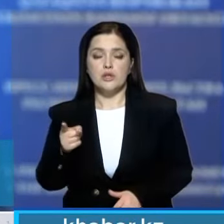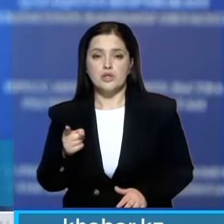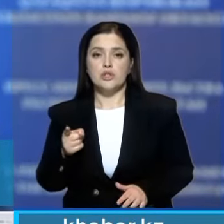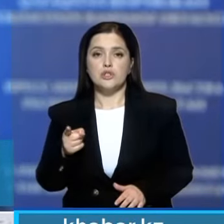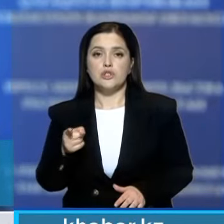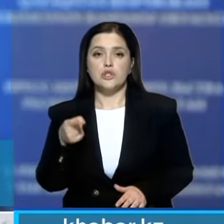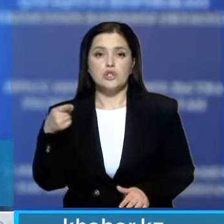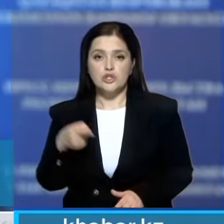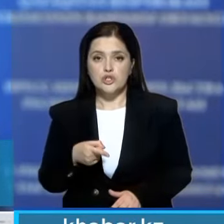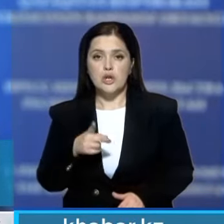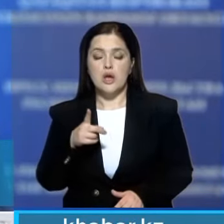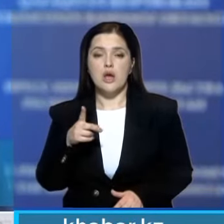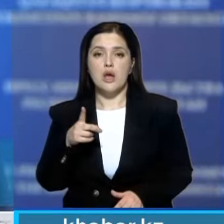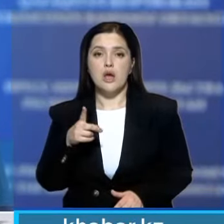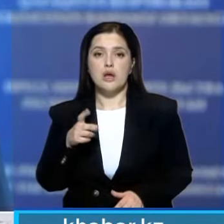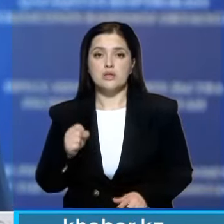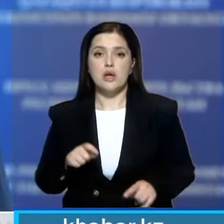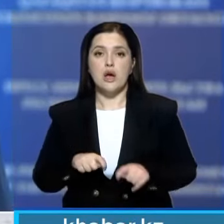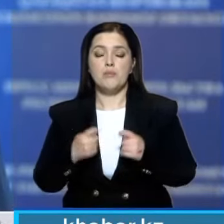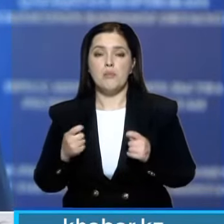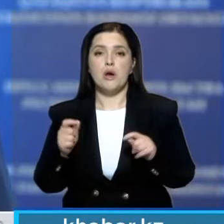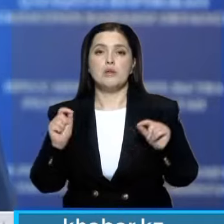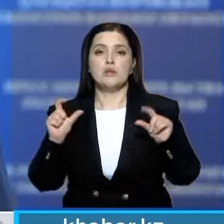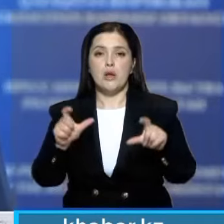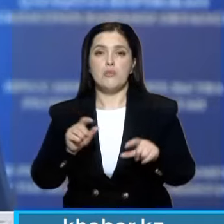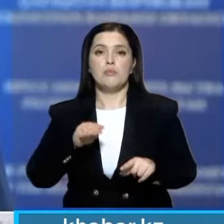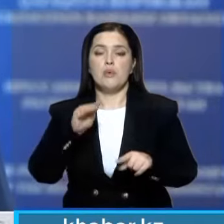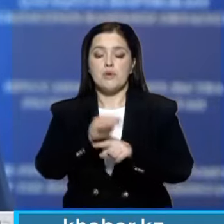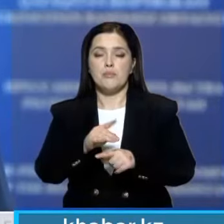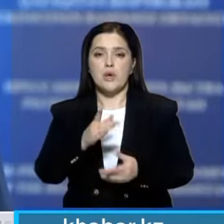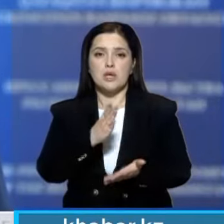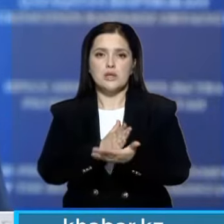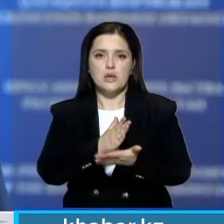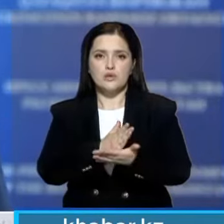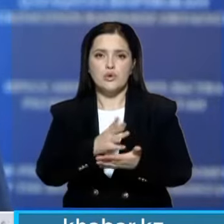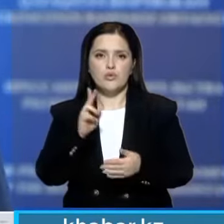производств за превышение торговой надбавки и наличие непродуктивных посредников